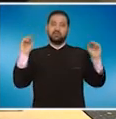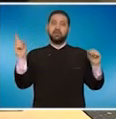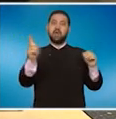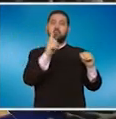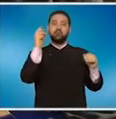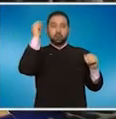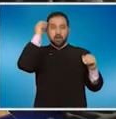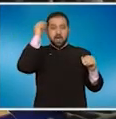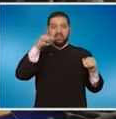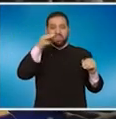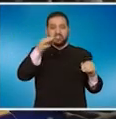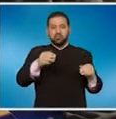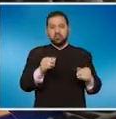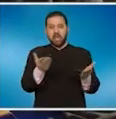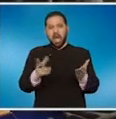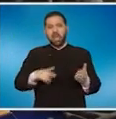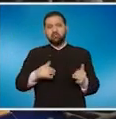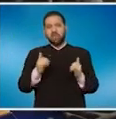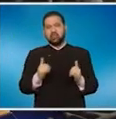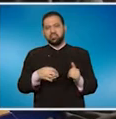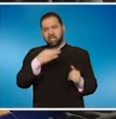descrie care sunt. Ce spune?